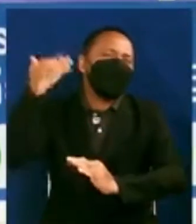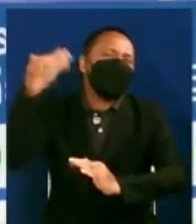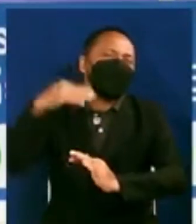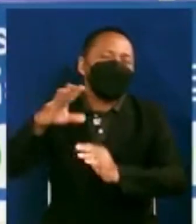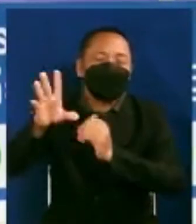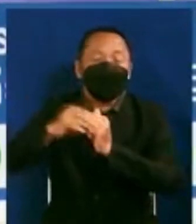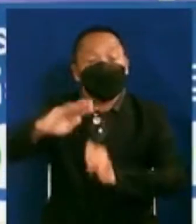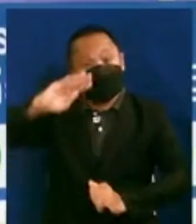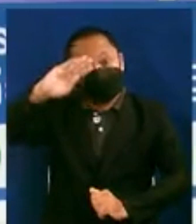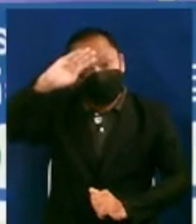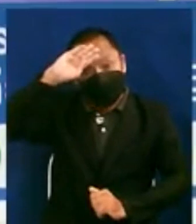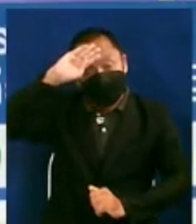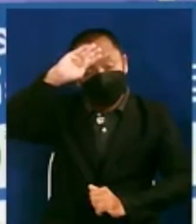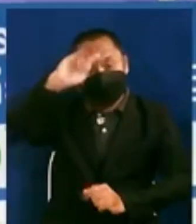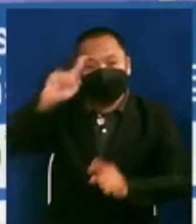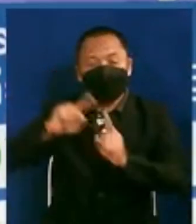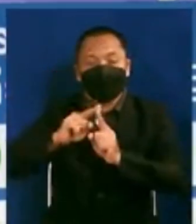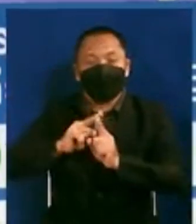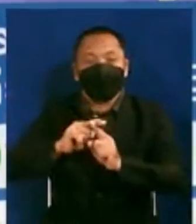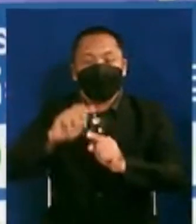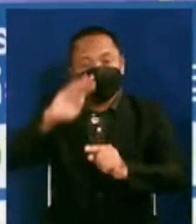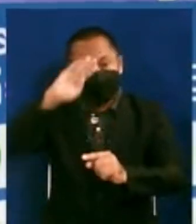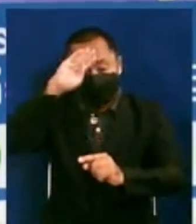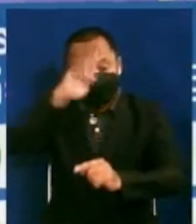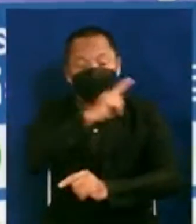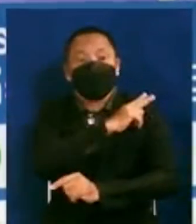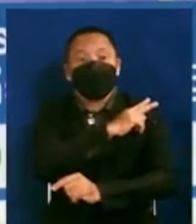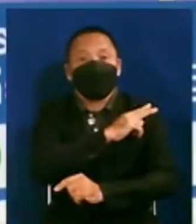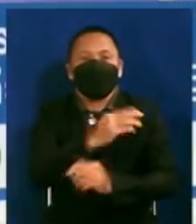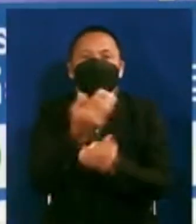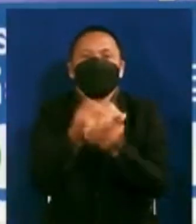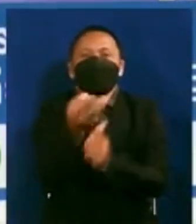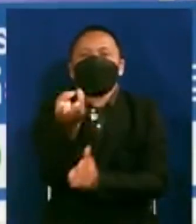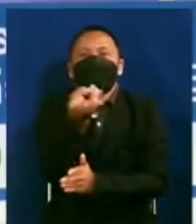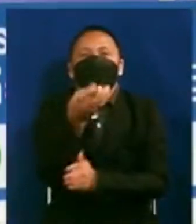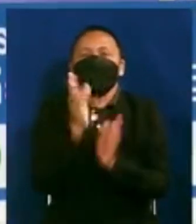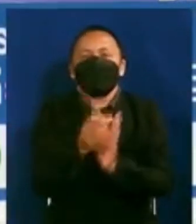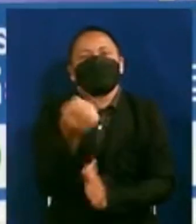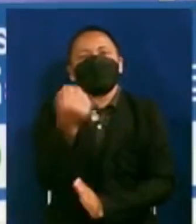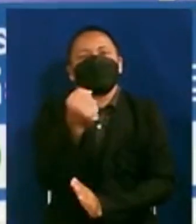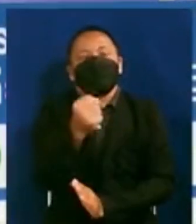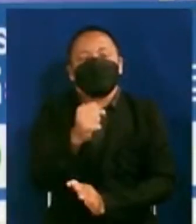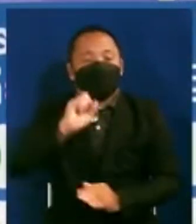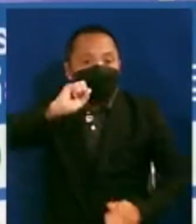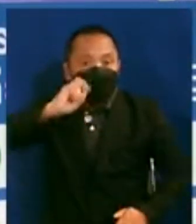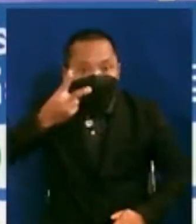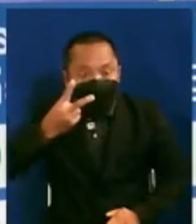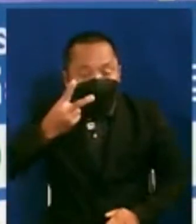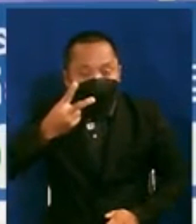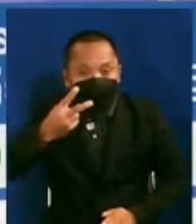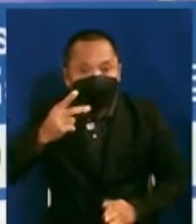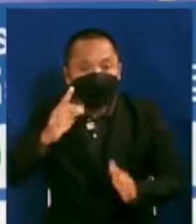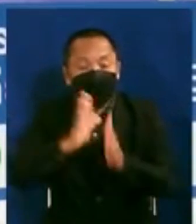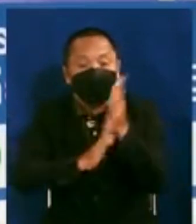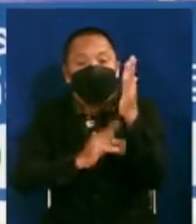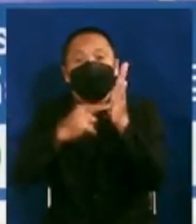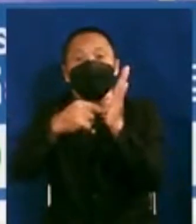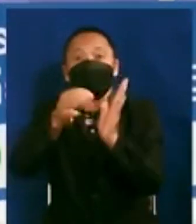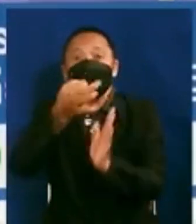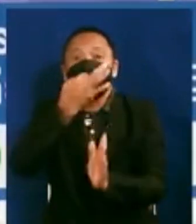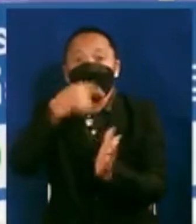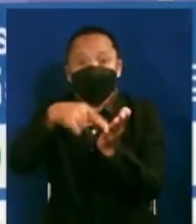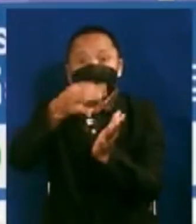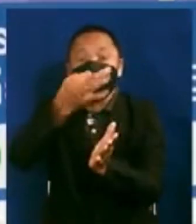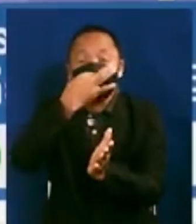คนไข้มีแค่เป็นหลัก10พอการระบาดครั้งที่2ที่เกิดที่สมุทรสาครในบ้านเ